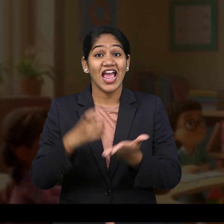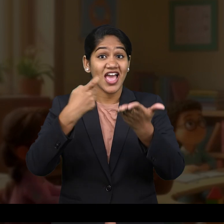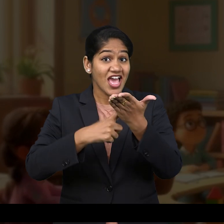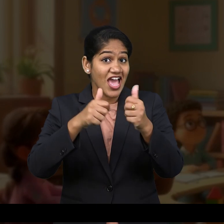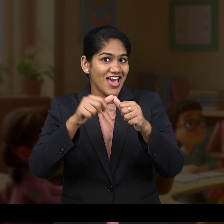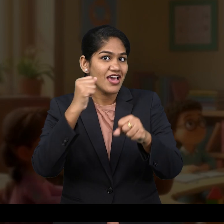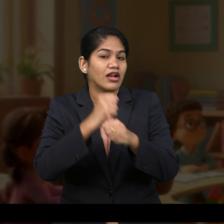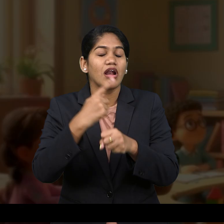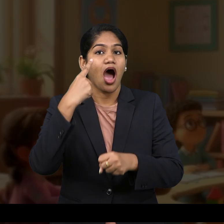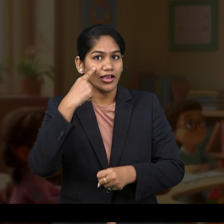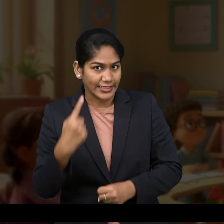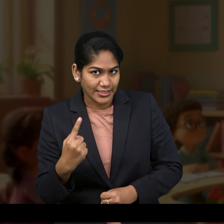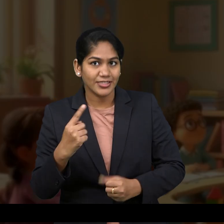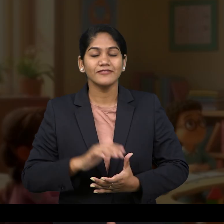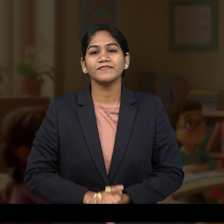రాగి